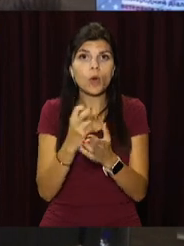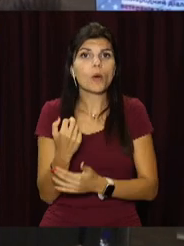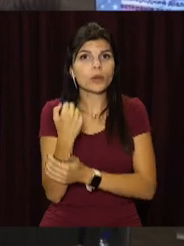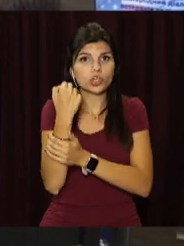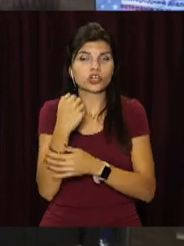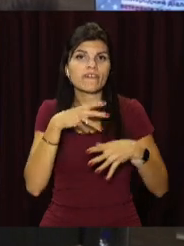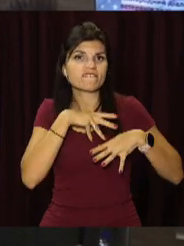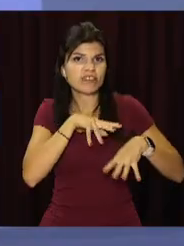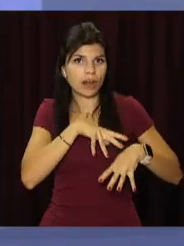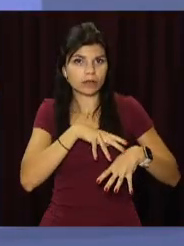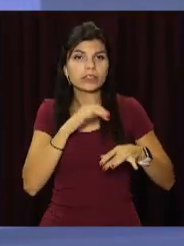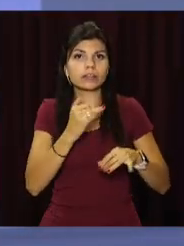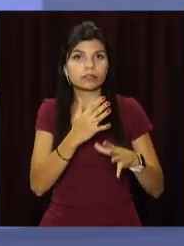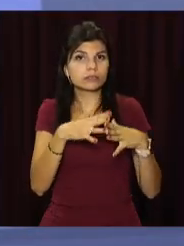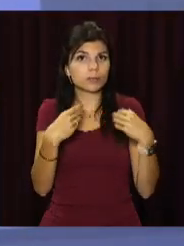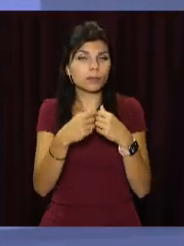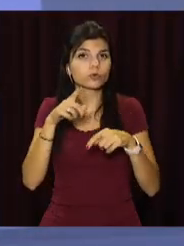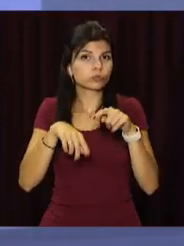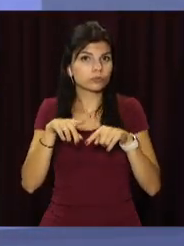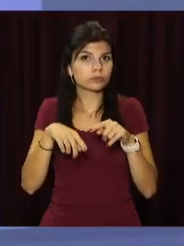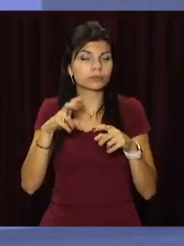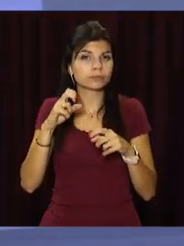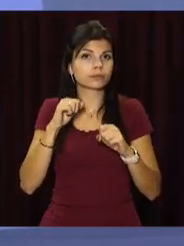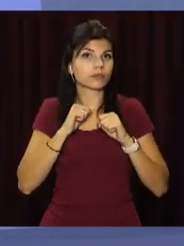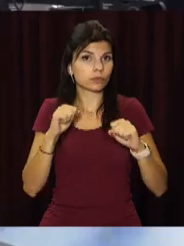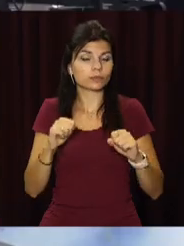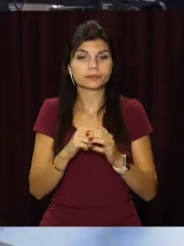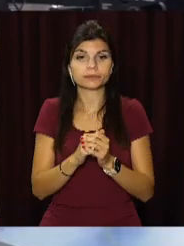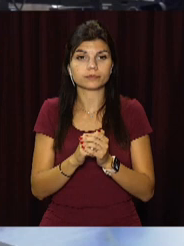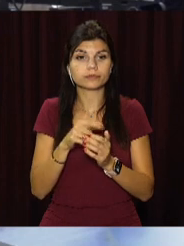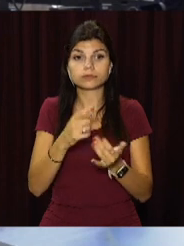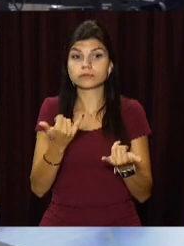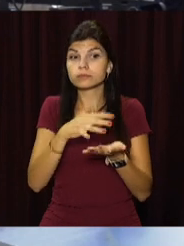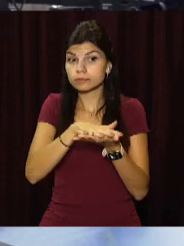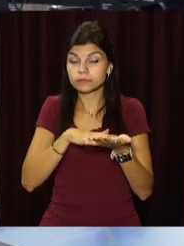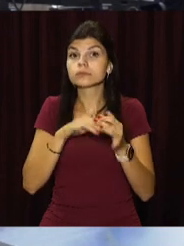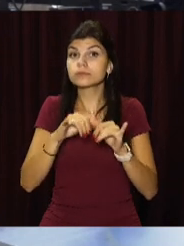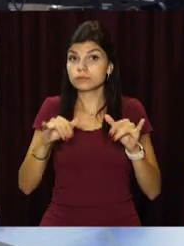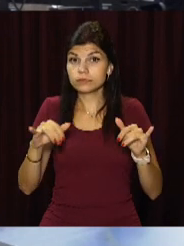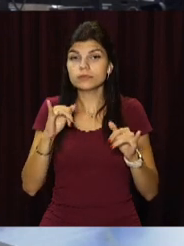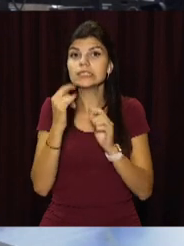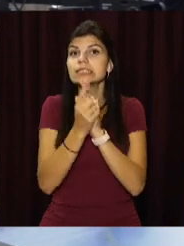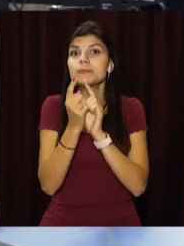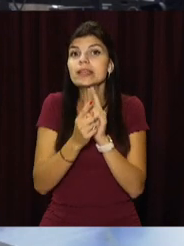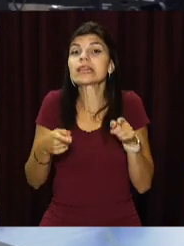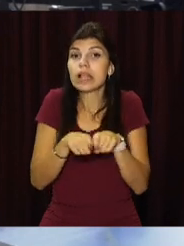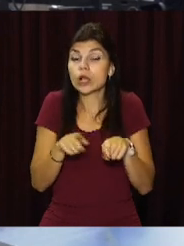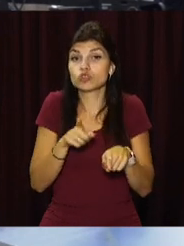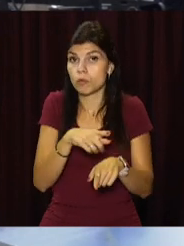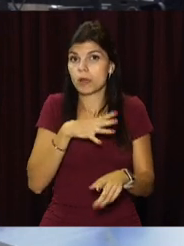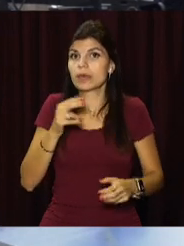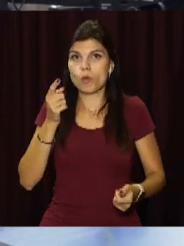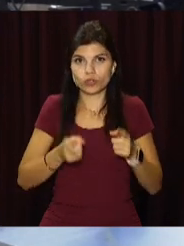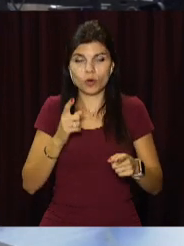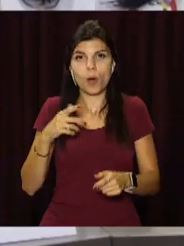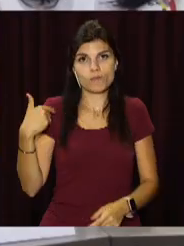підтримки ветеранів та їхніх сімей «Родина героя». Нині її продовжують розвивати та змінювати так, щоб вона була